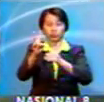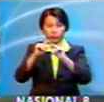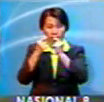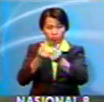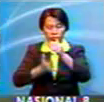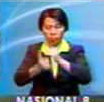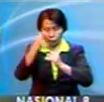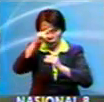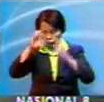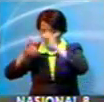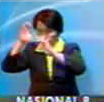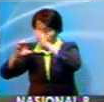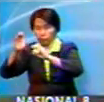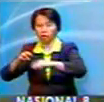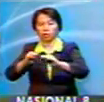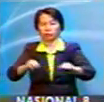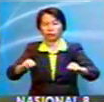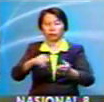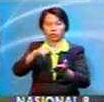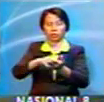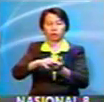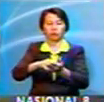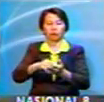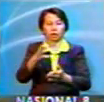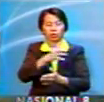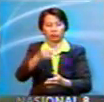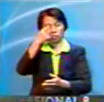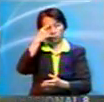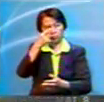mengesan pelajar yang dipanikan pada petang tadi